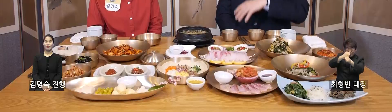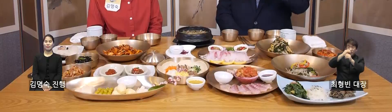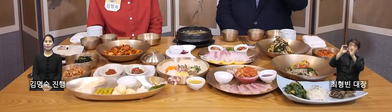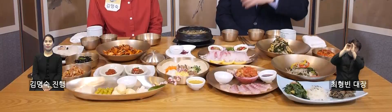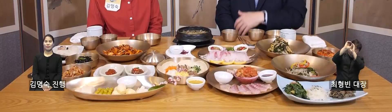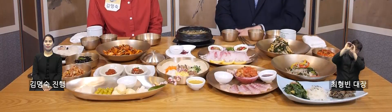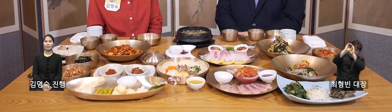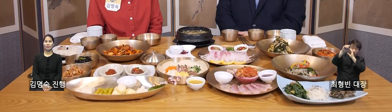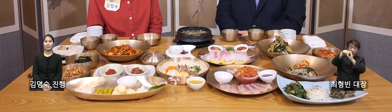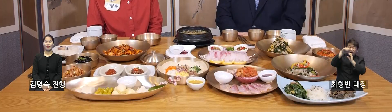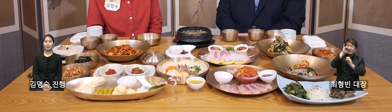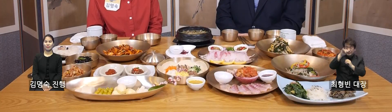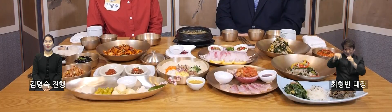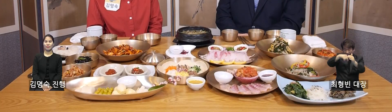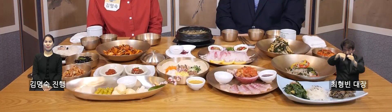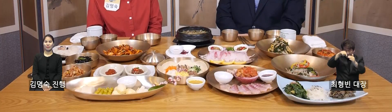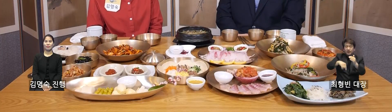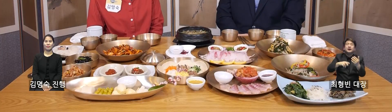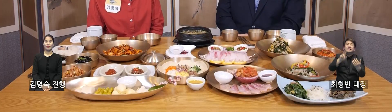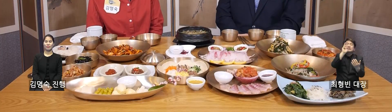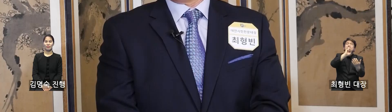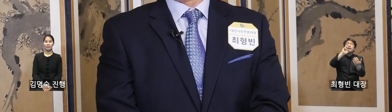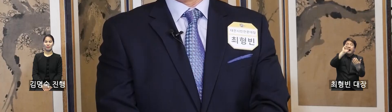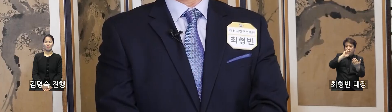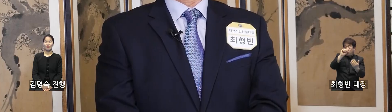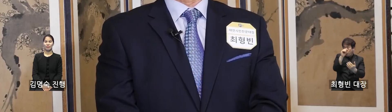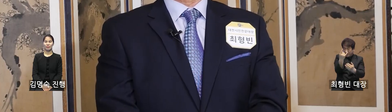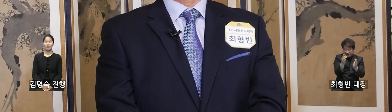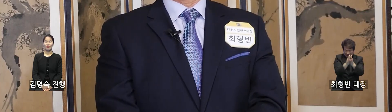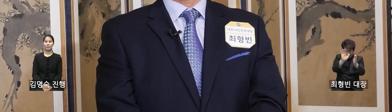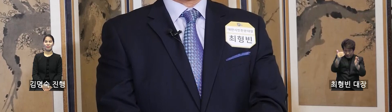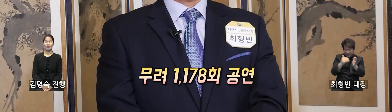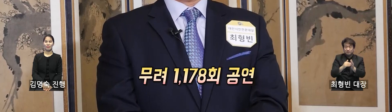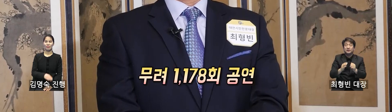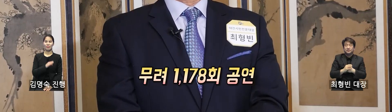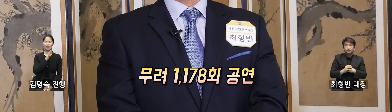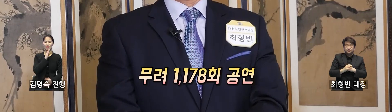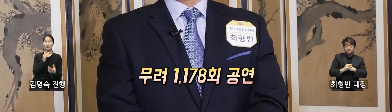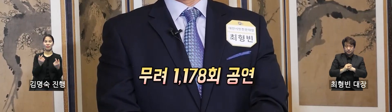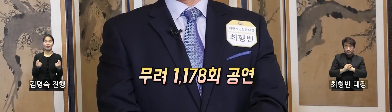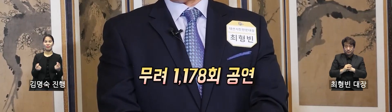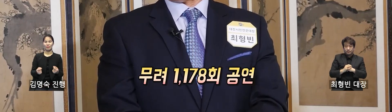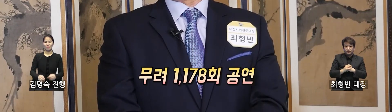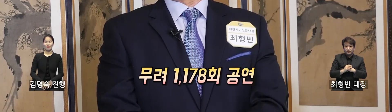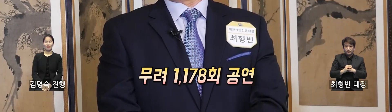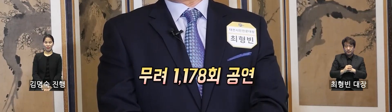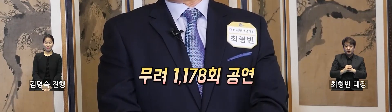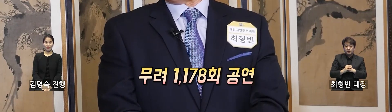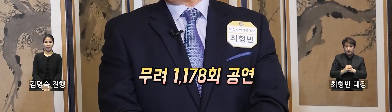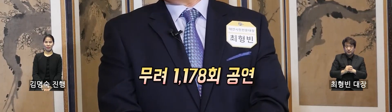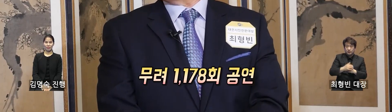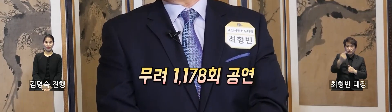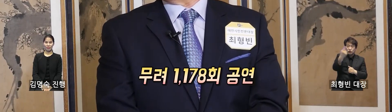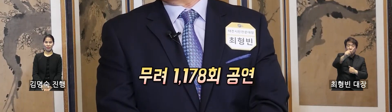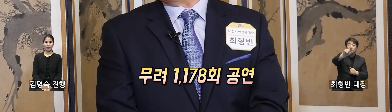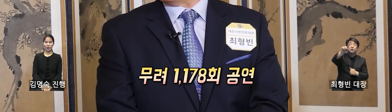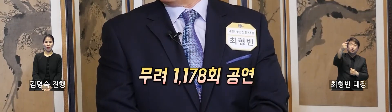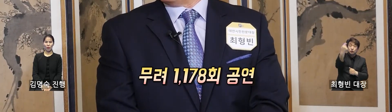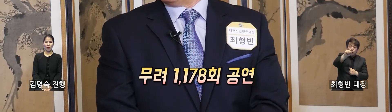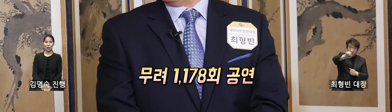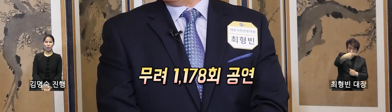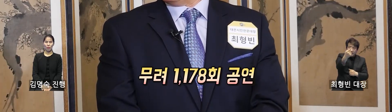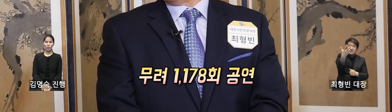거 그 안에서 이제 마케 시작했습니다 그런데 어느덧 하다보니까 첨 178 을 해서